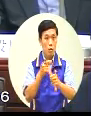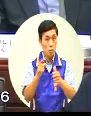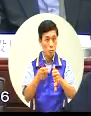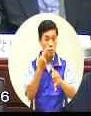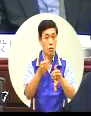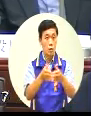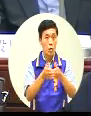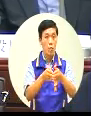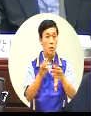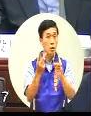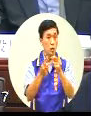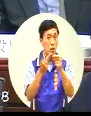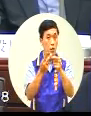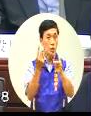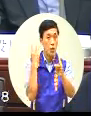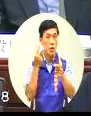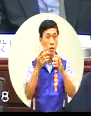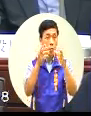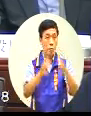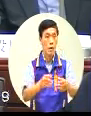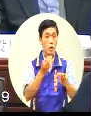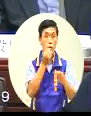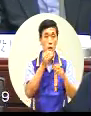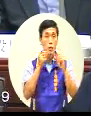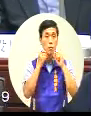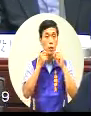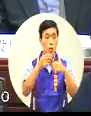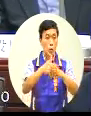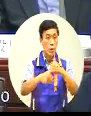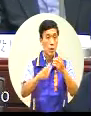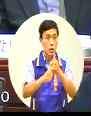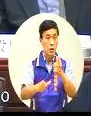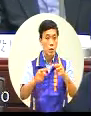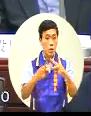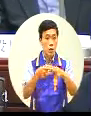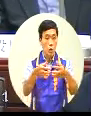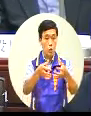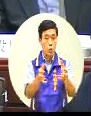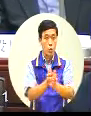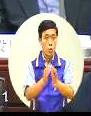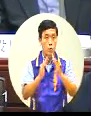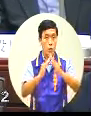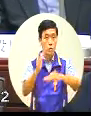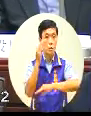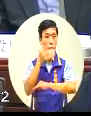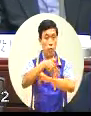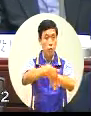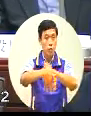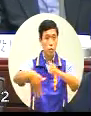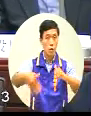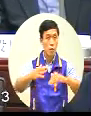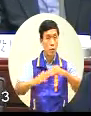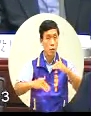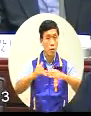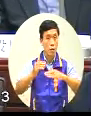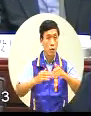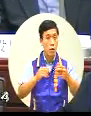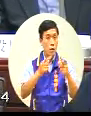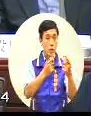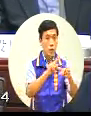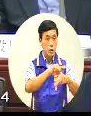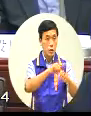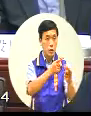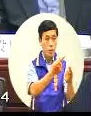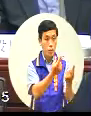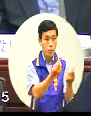成立食品安全卫生小组跨局处的会议。我们每个月当作是类似登革热防治定期开会，